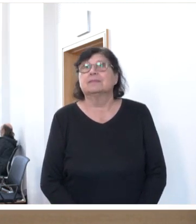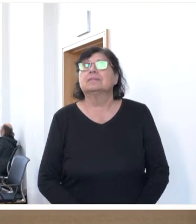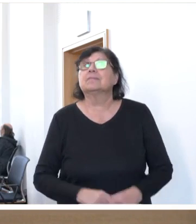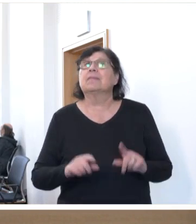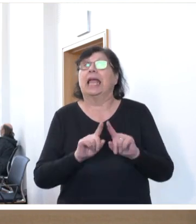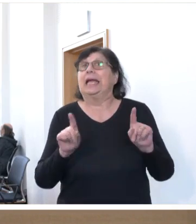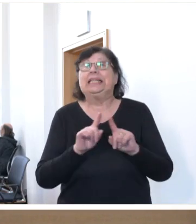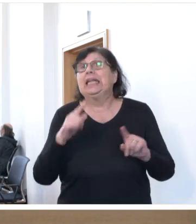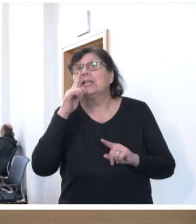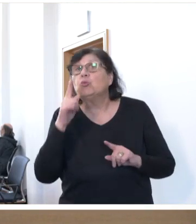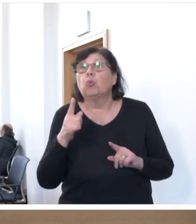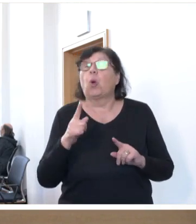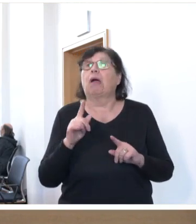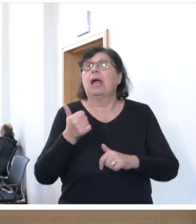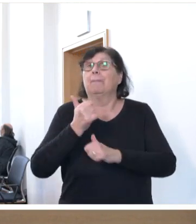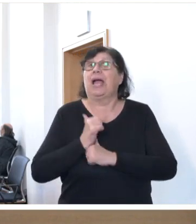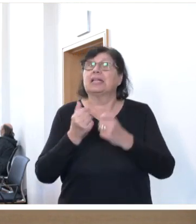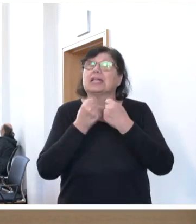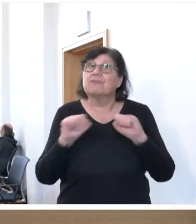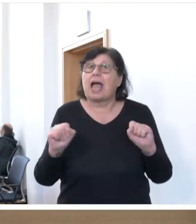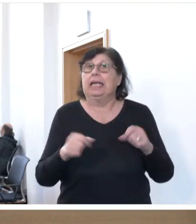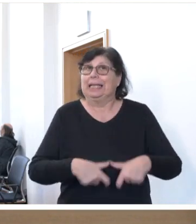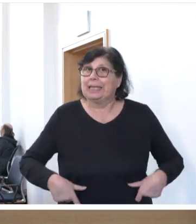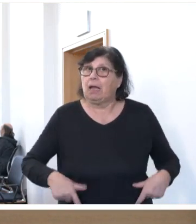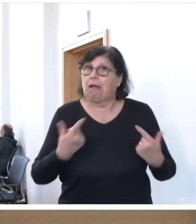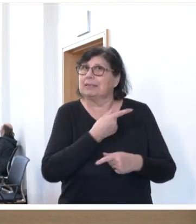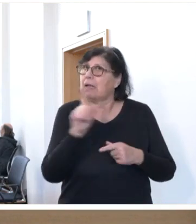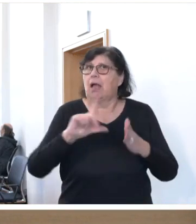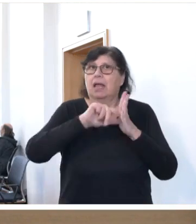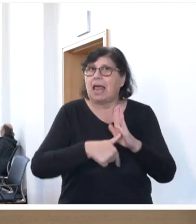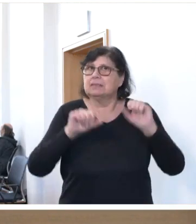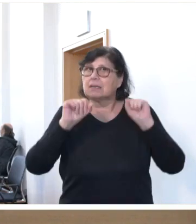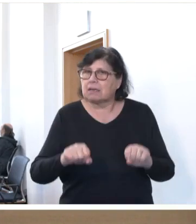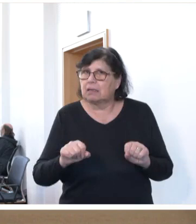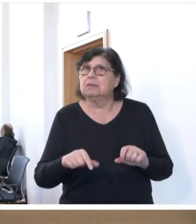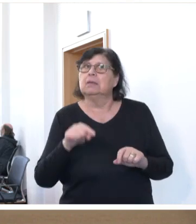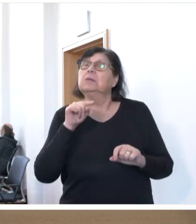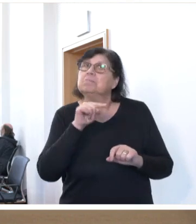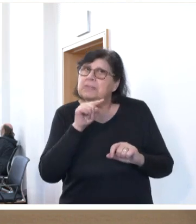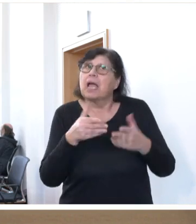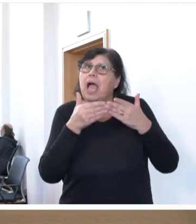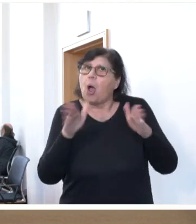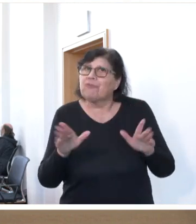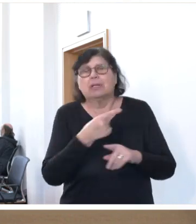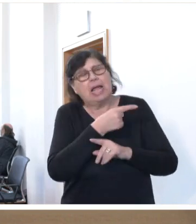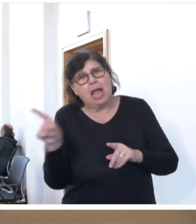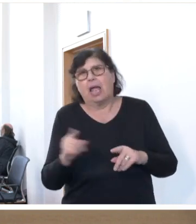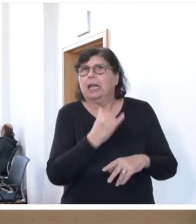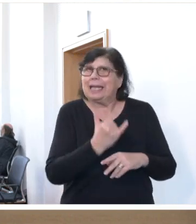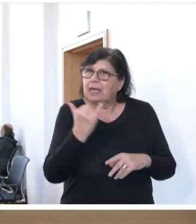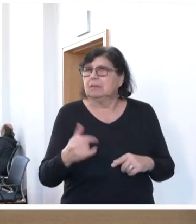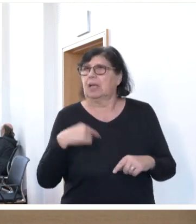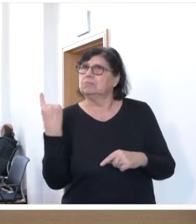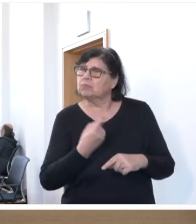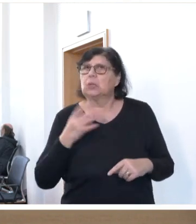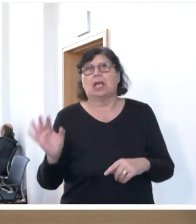Nicht nur, dass sich eine beitragsfreie Kita alle leisten können, sie eröffnet auch allen Kindern in unserem